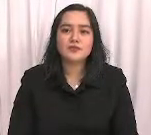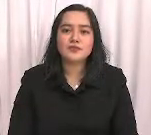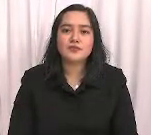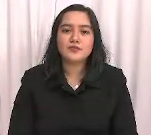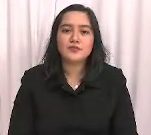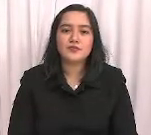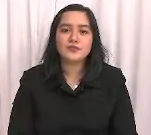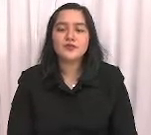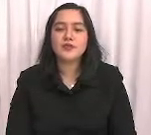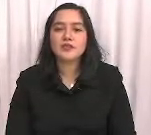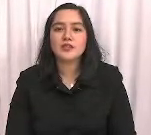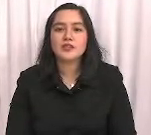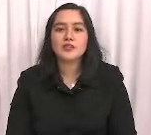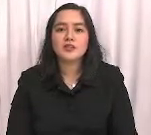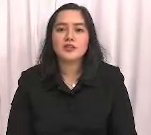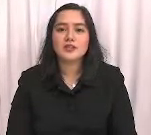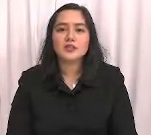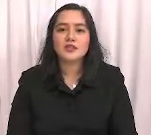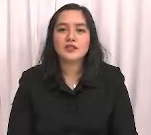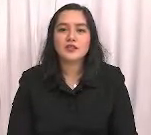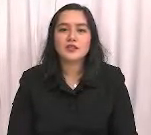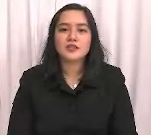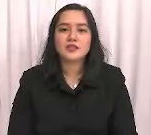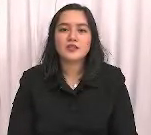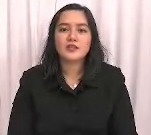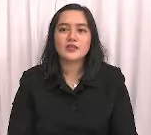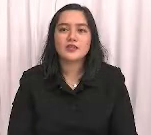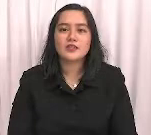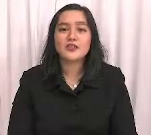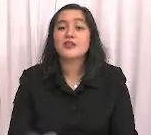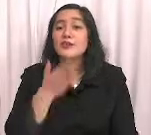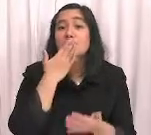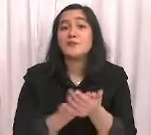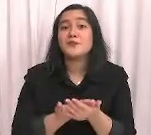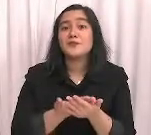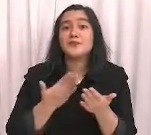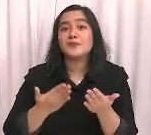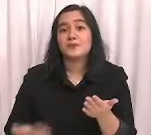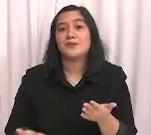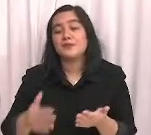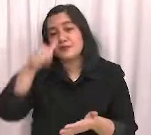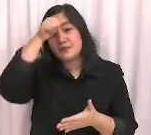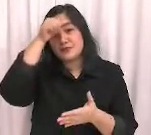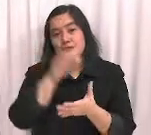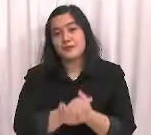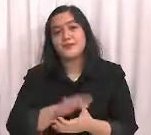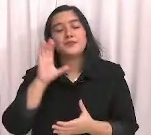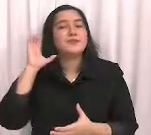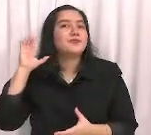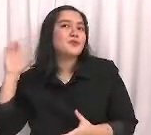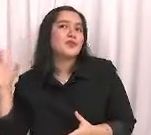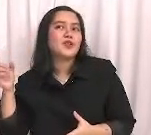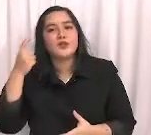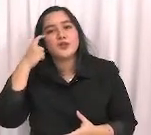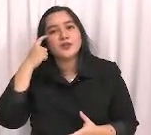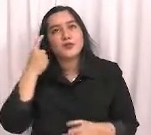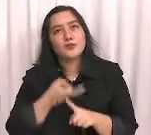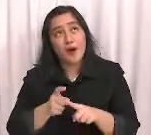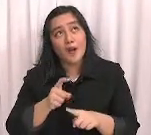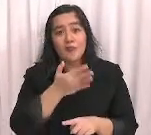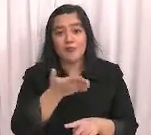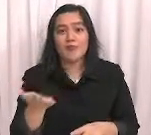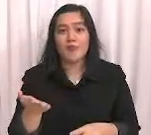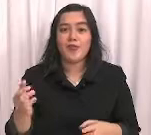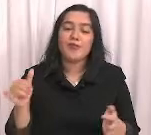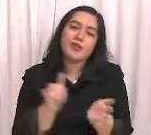husband ninyo, I will sacrifice for my husband. Amen. Hindi ko gagawin. Hindi ko ipapahiya ang aking